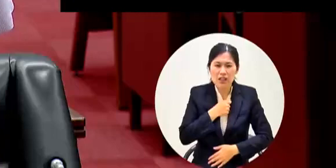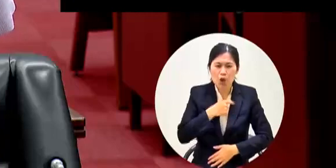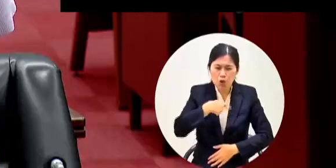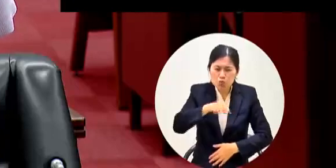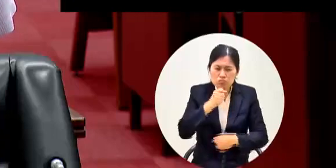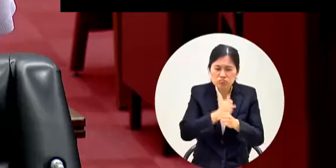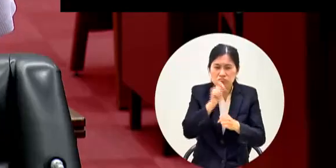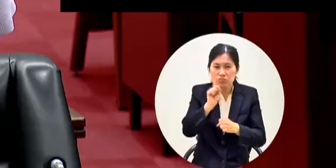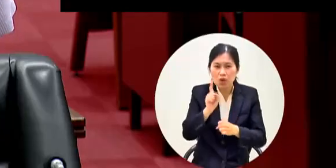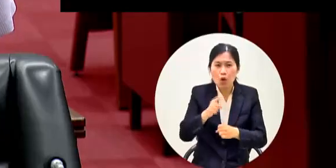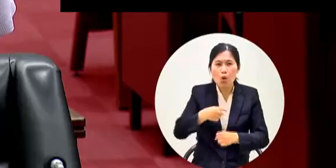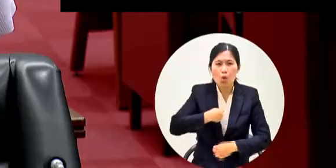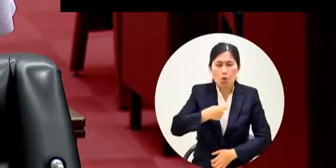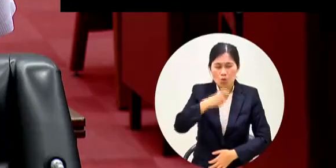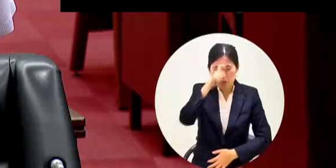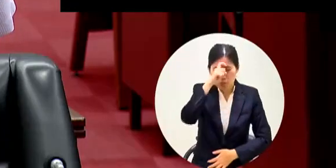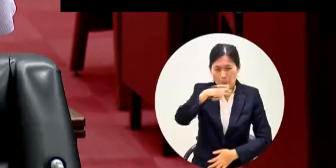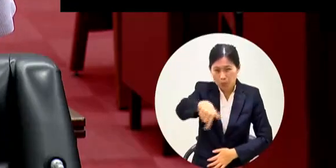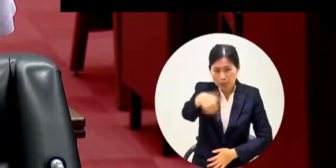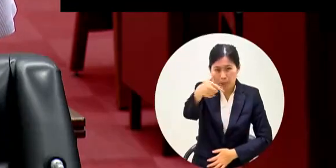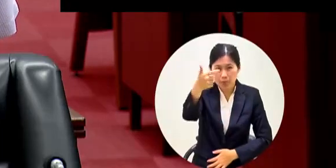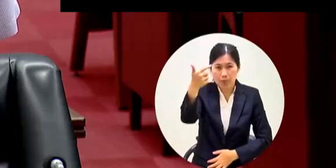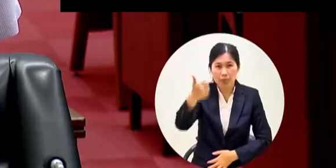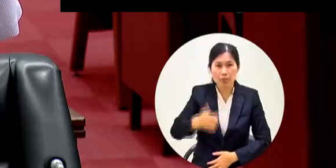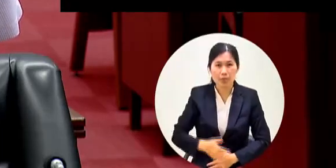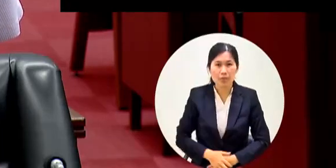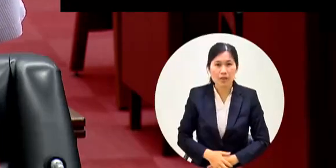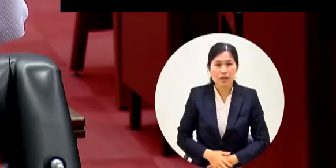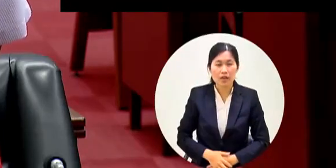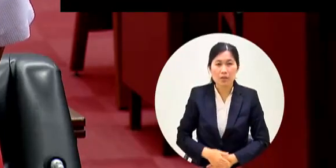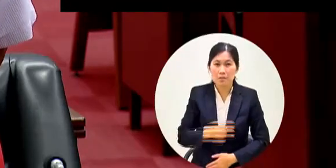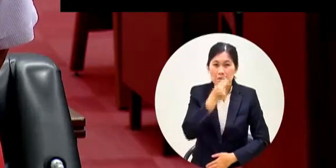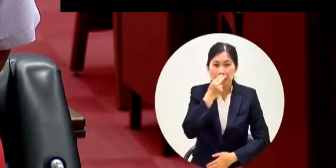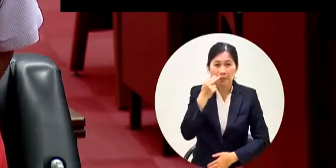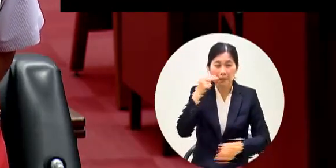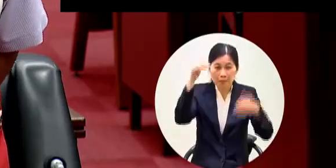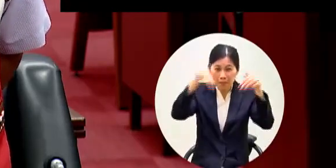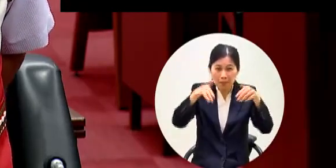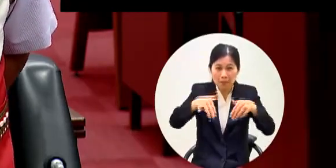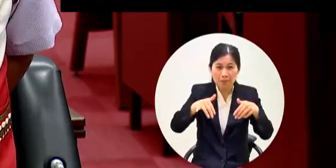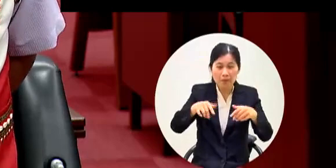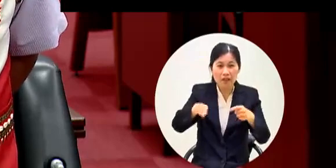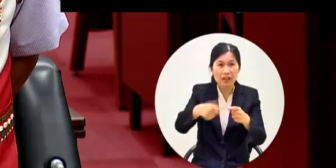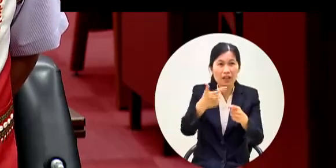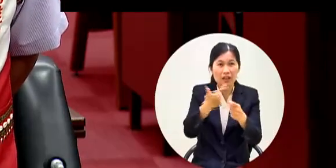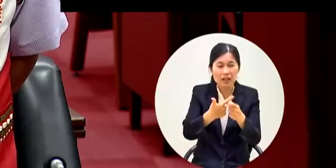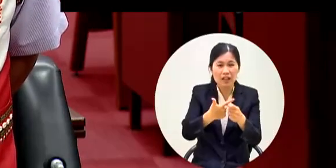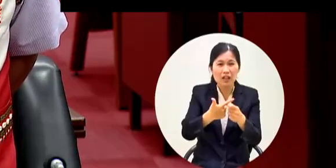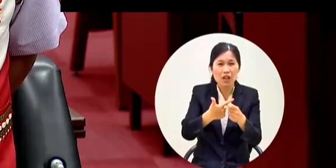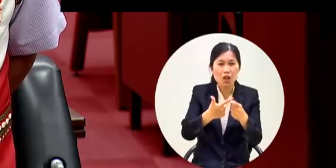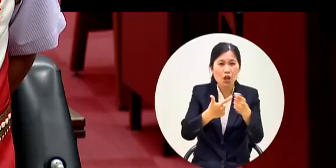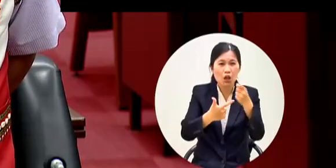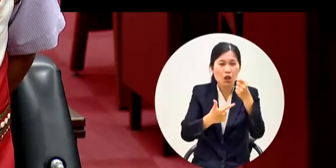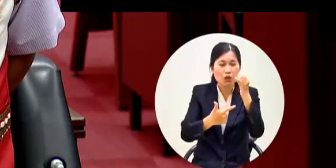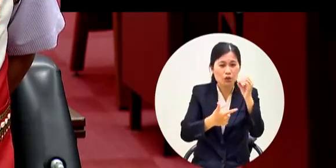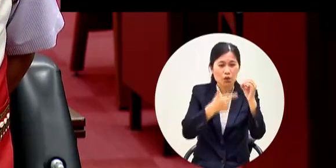局别再浪费那个30000万，浪费那个亲疏，就这个部